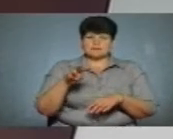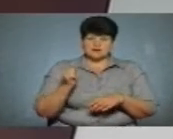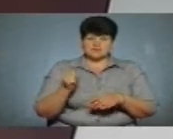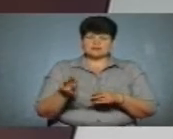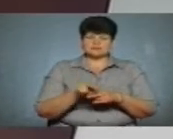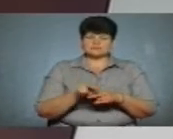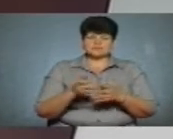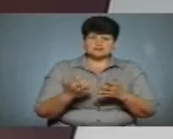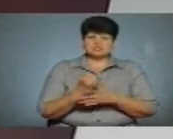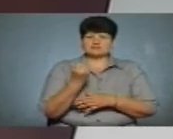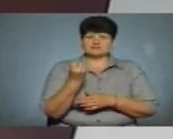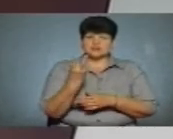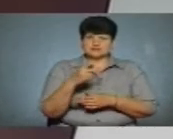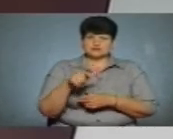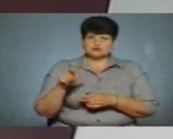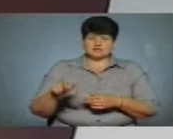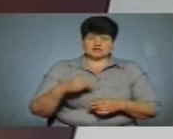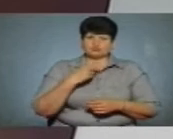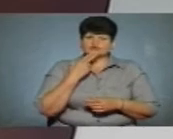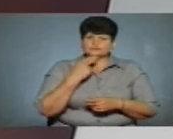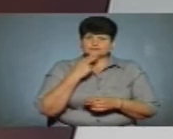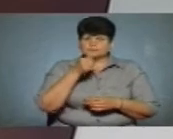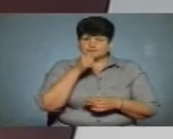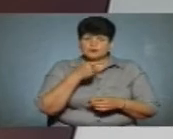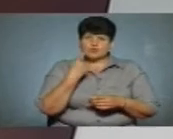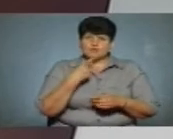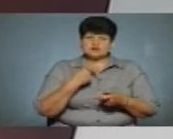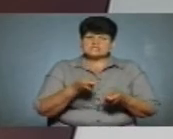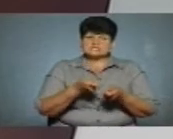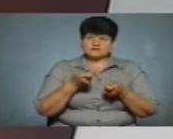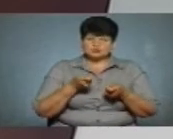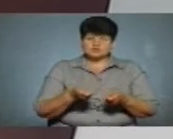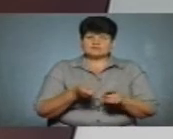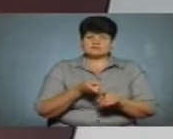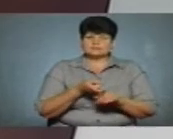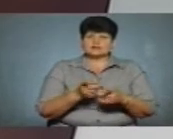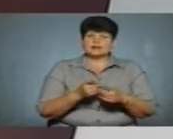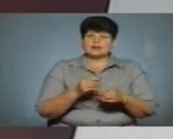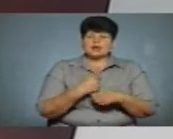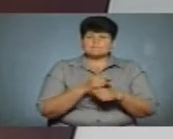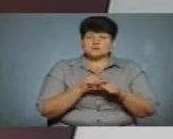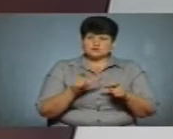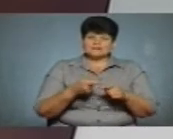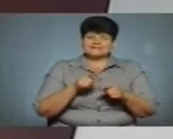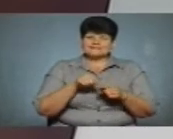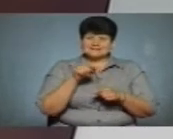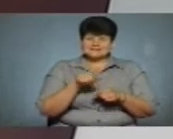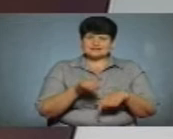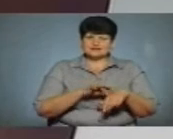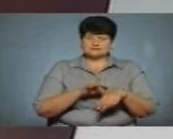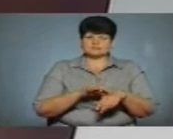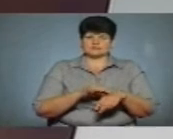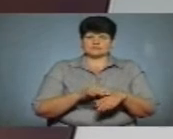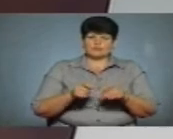у 12 людей, каже завідувачка паразитологічної лабораторії Олена Авсюкевич. За її словами, ця інфекція уражає шкіру,